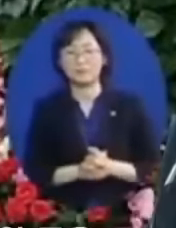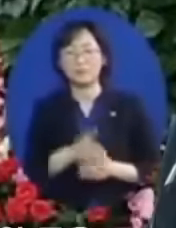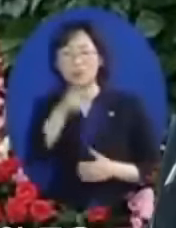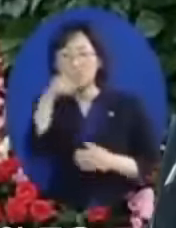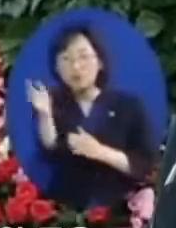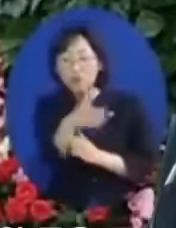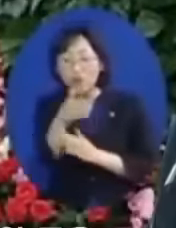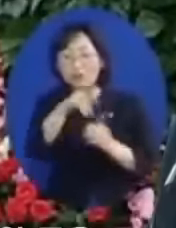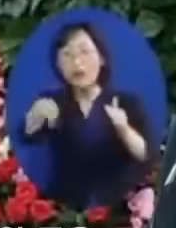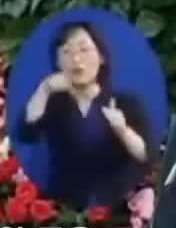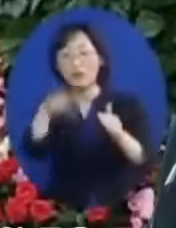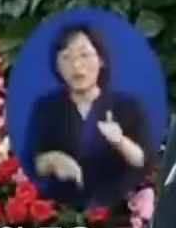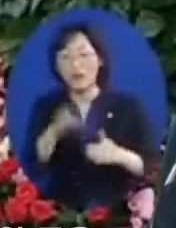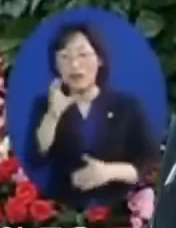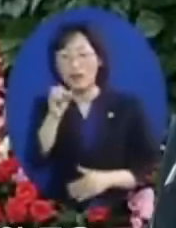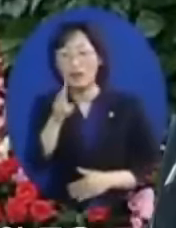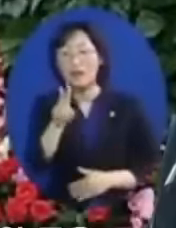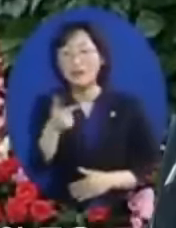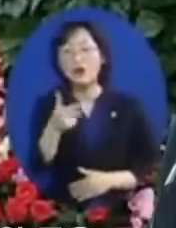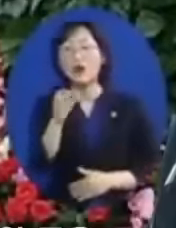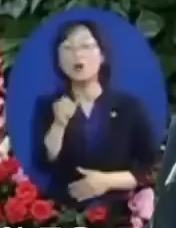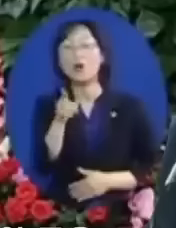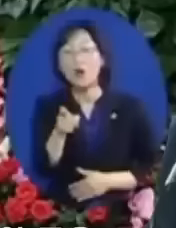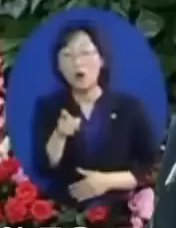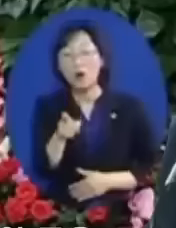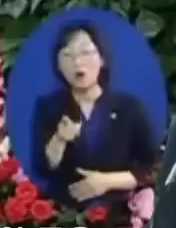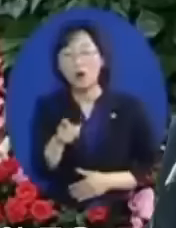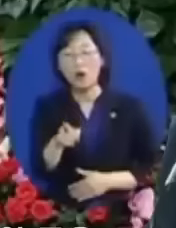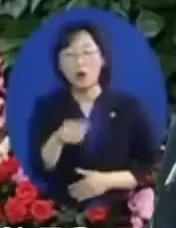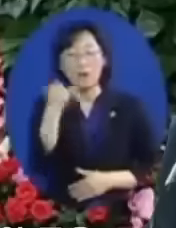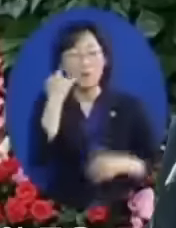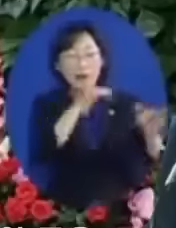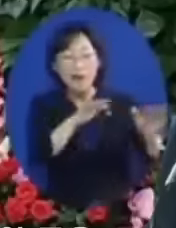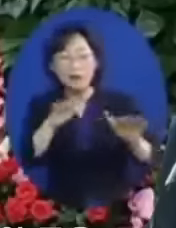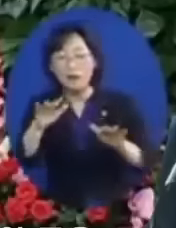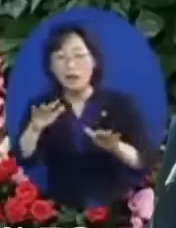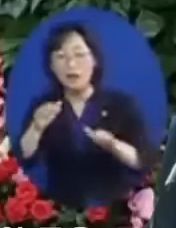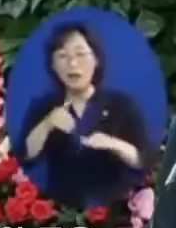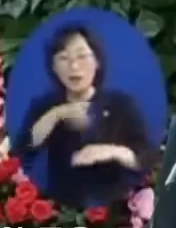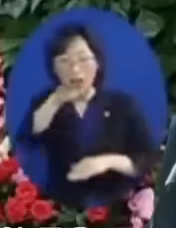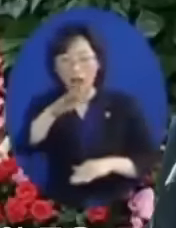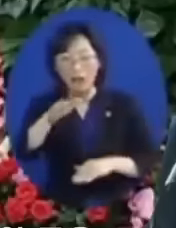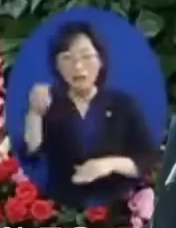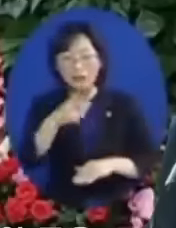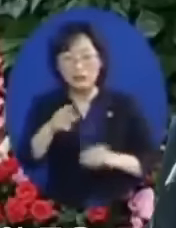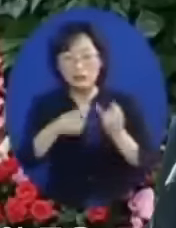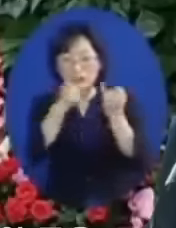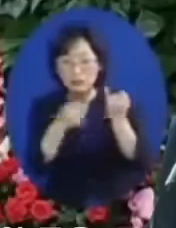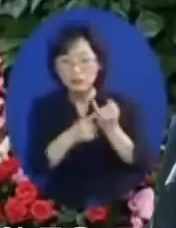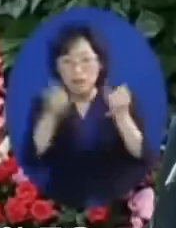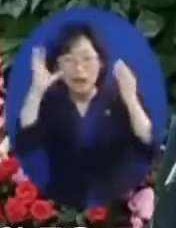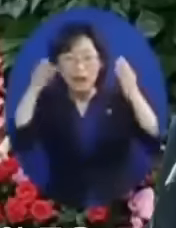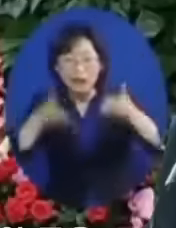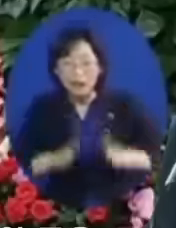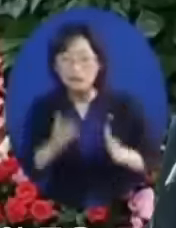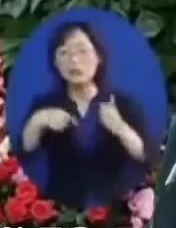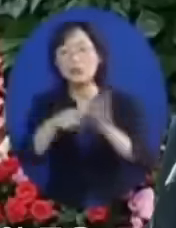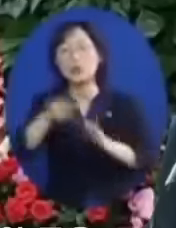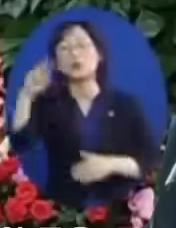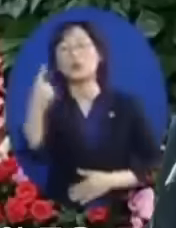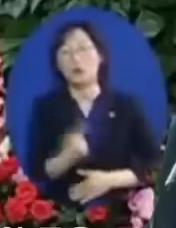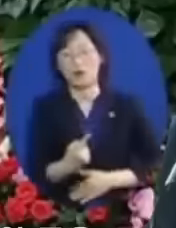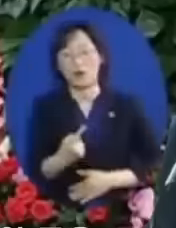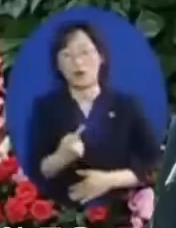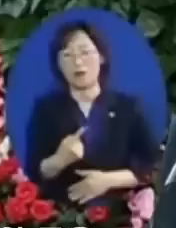물고기 가운데 연어는 강에서 태어나 바다로 나갔다가 산란기가 되면 다시 자신이 태어난 강으로 돌아오는 회기성 물고기인